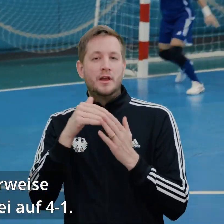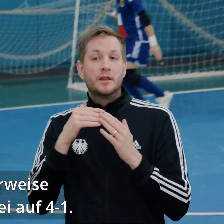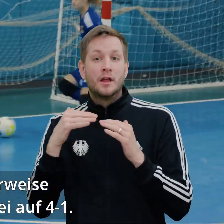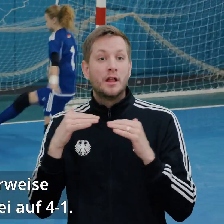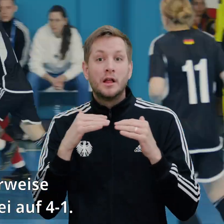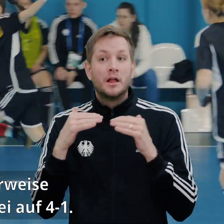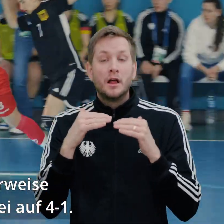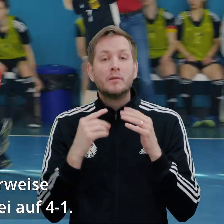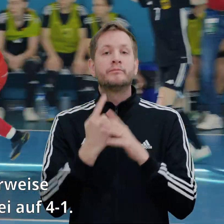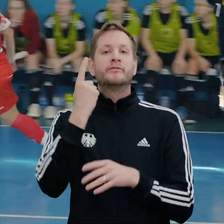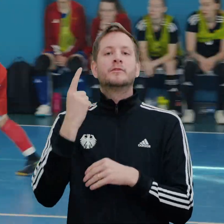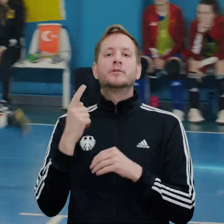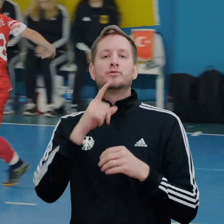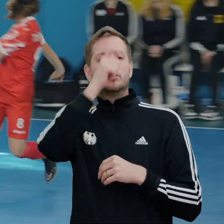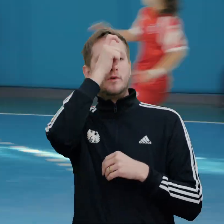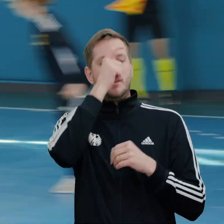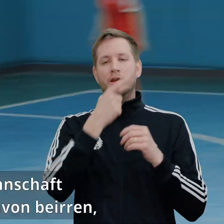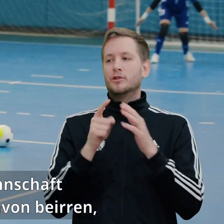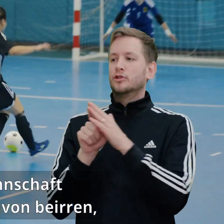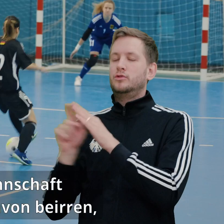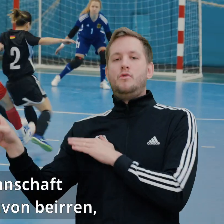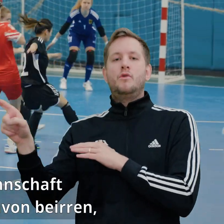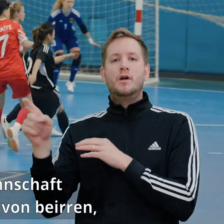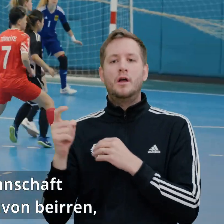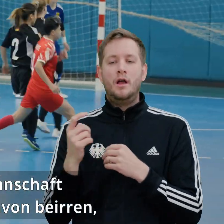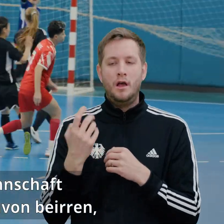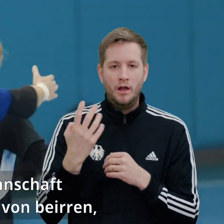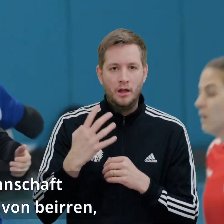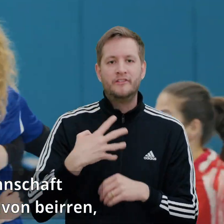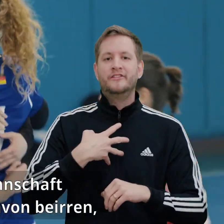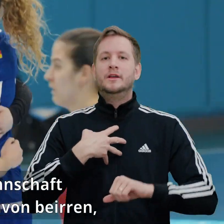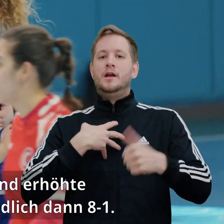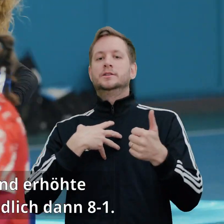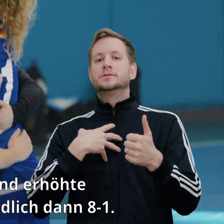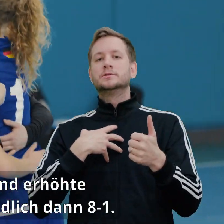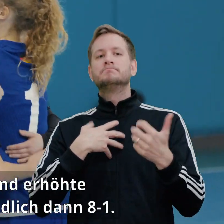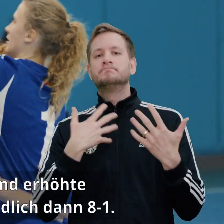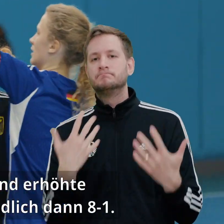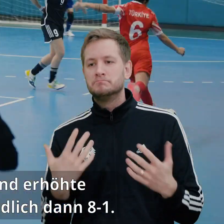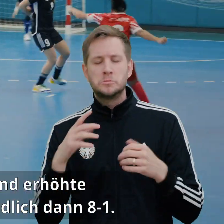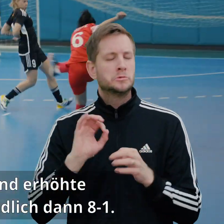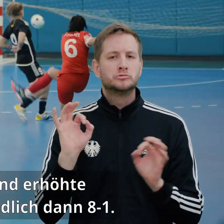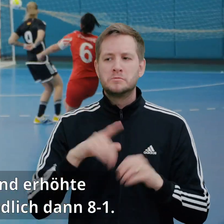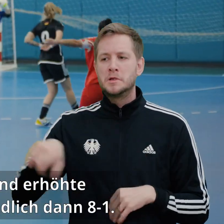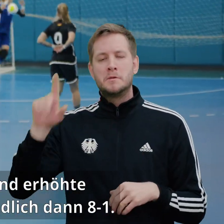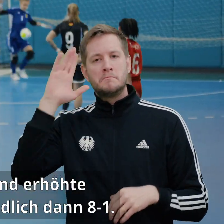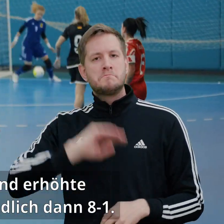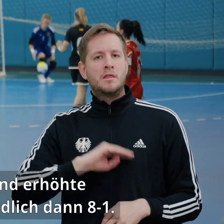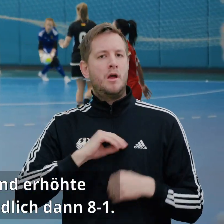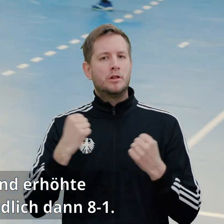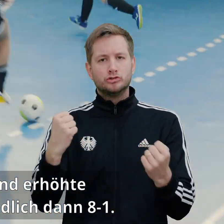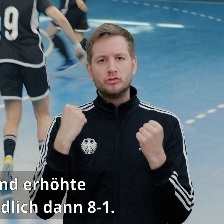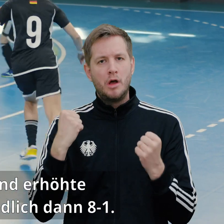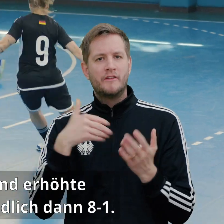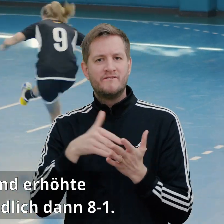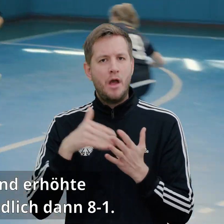Überraschenderweise verkürzte die Türkei auf 4:1. Die deutsche Mannschaft ließ sich aber nicht davon beirren, blieb mental stark und erhöhte auf